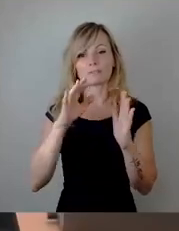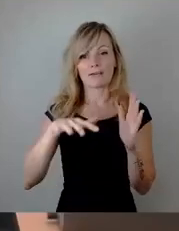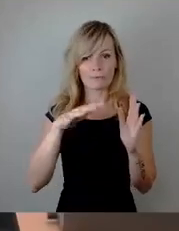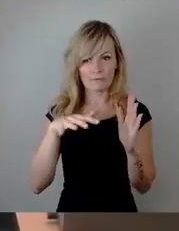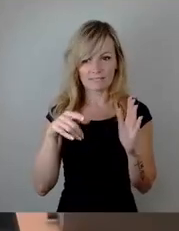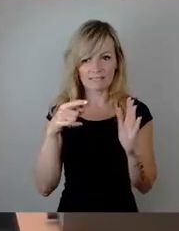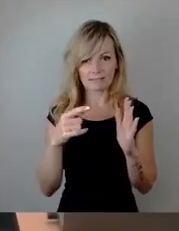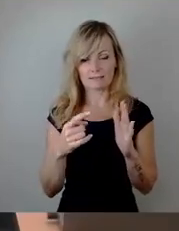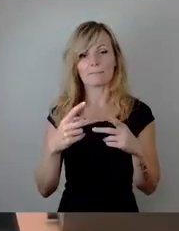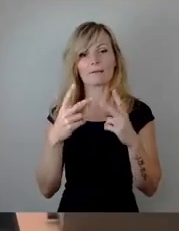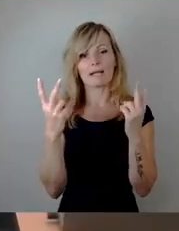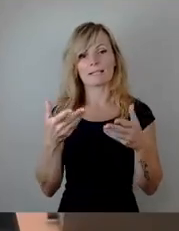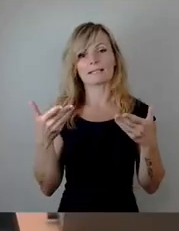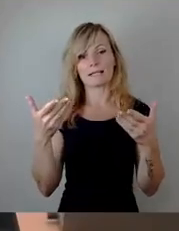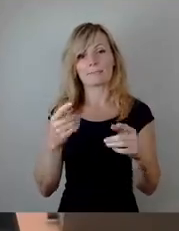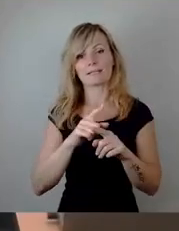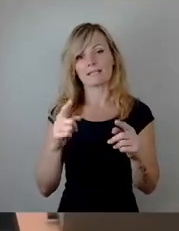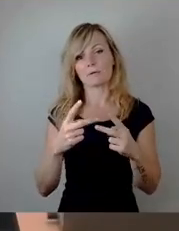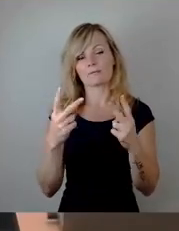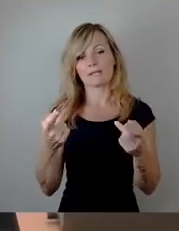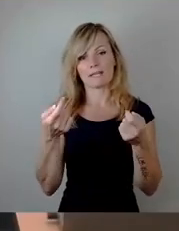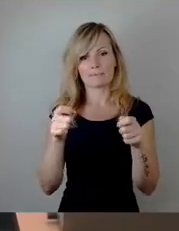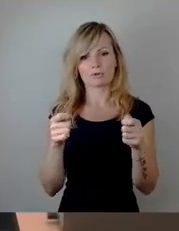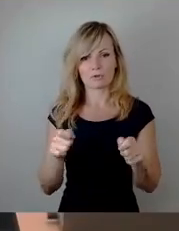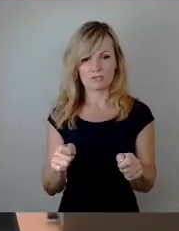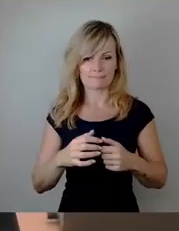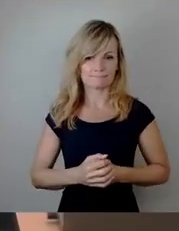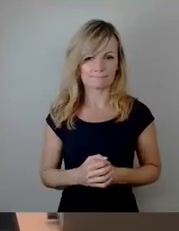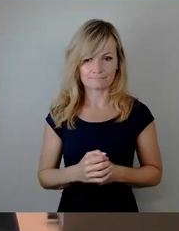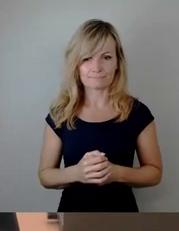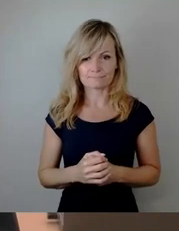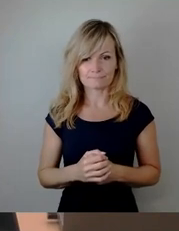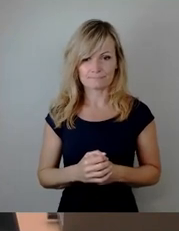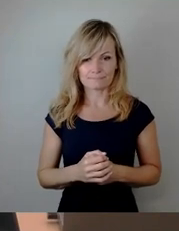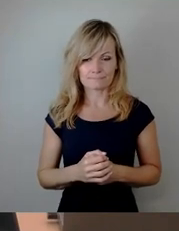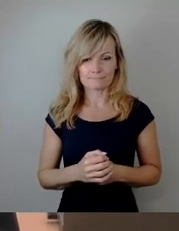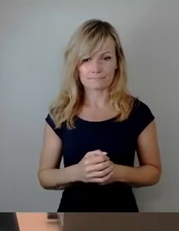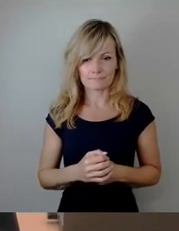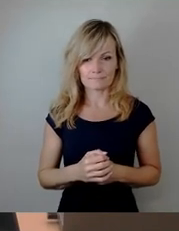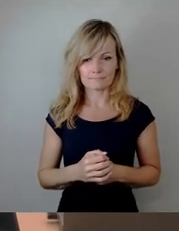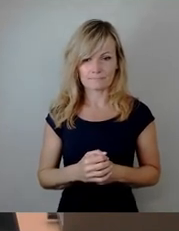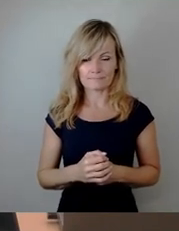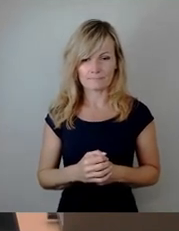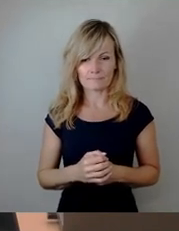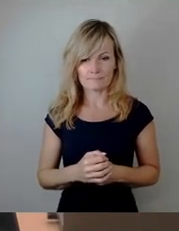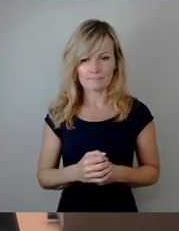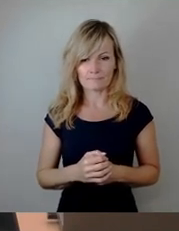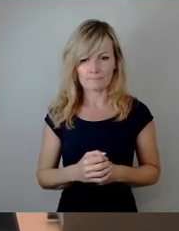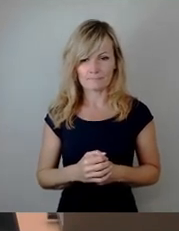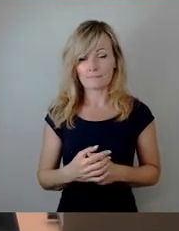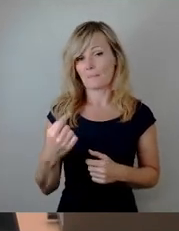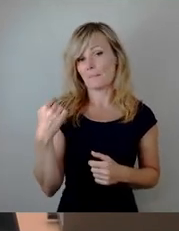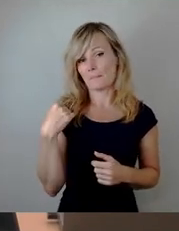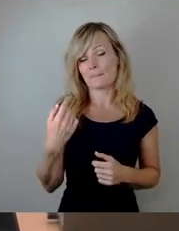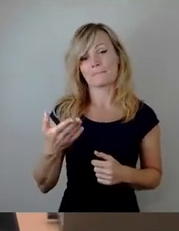nicht öffentlicher Beschlüsse. Die sind wohlweislich natürlich von der vorhergehenden Ratssitzung, aber